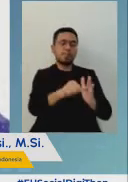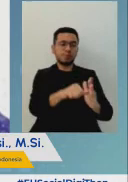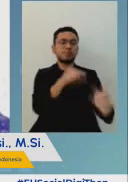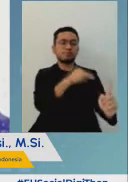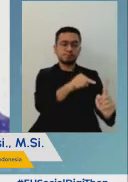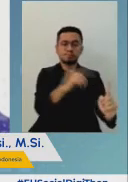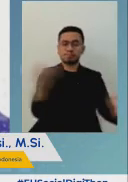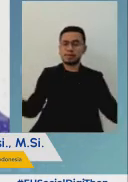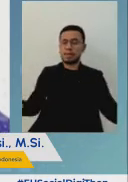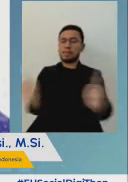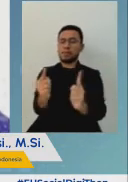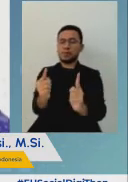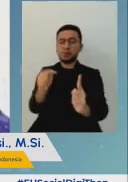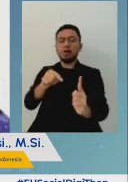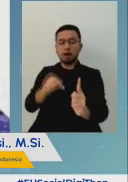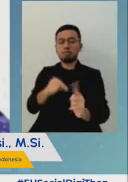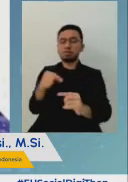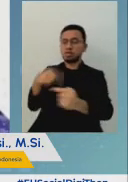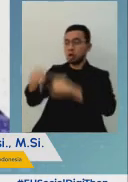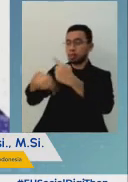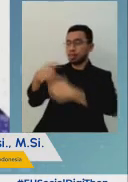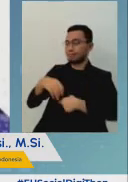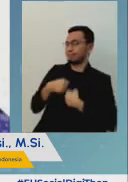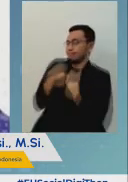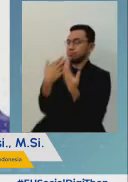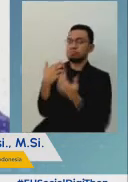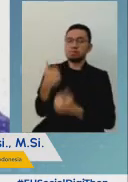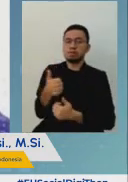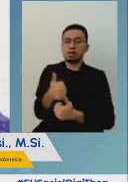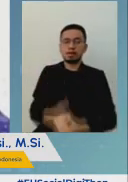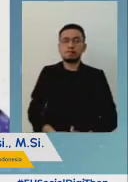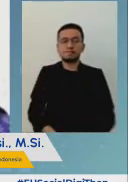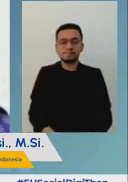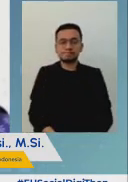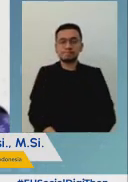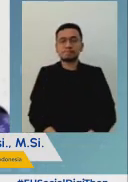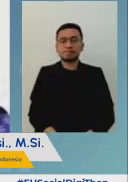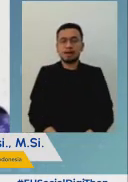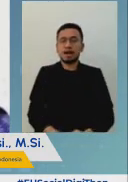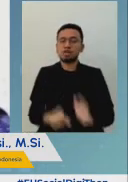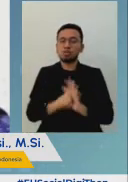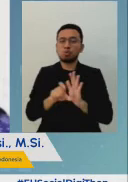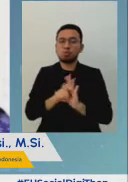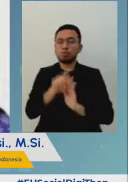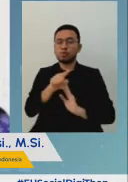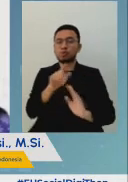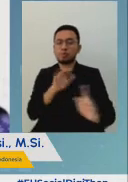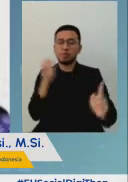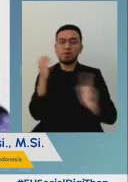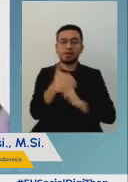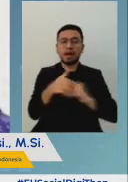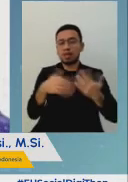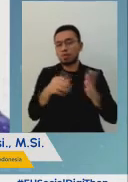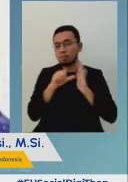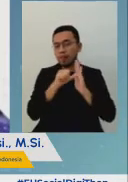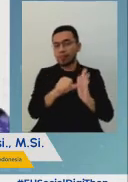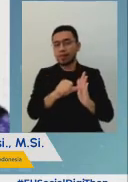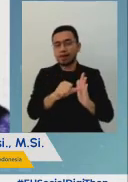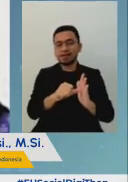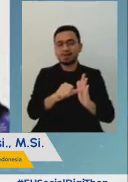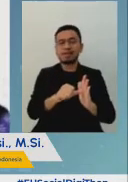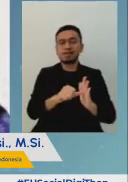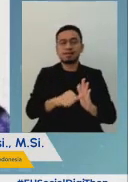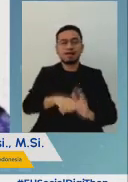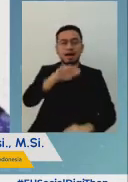cerita. Misalnya seperti itu, ya. Nah, itu bisa menjadi perlindungan atau bantuan kepada anak yang